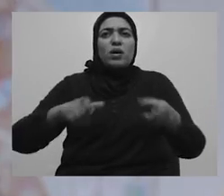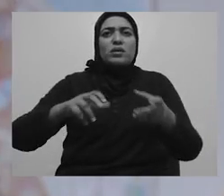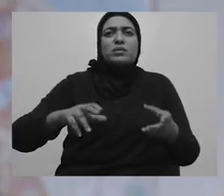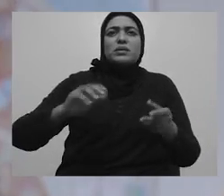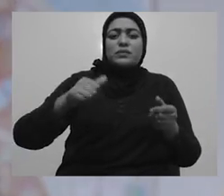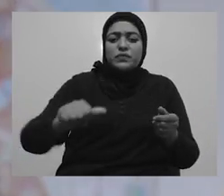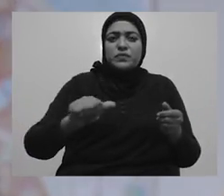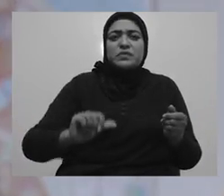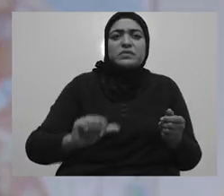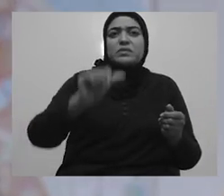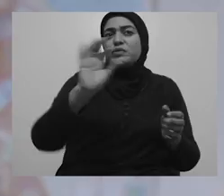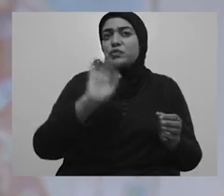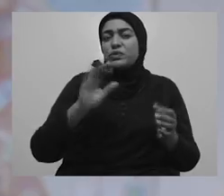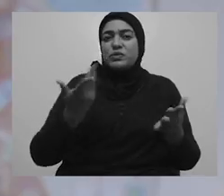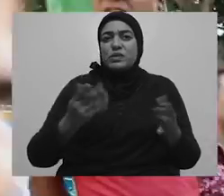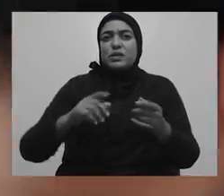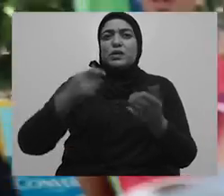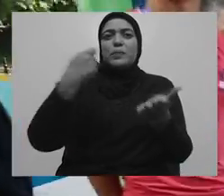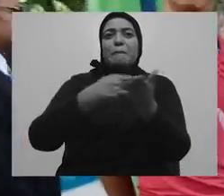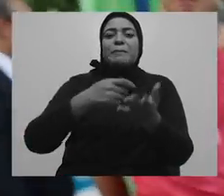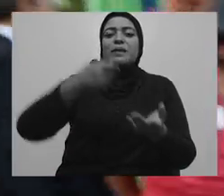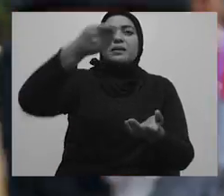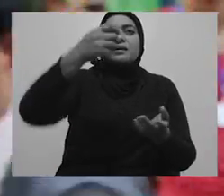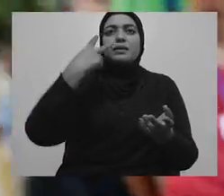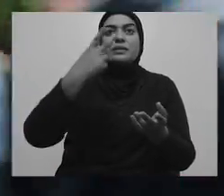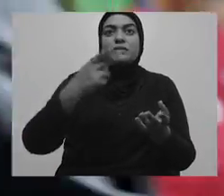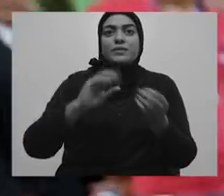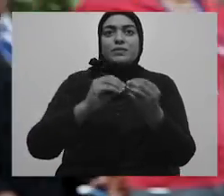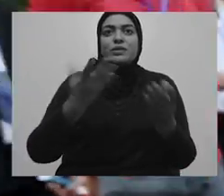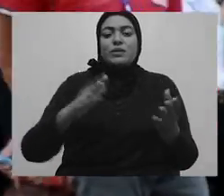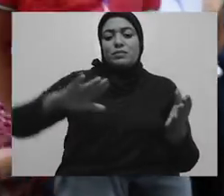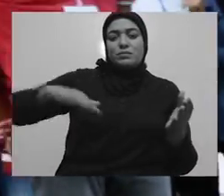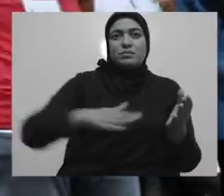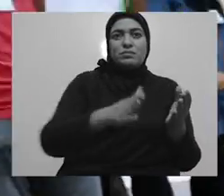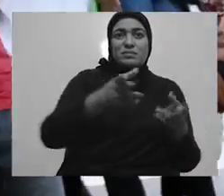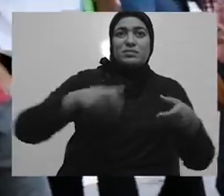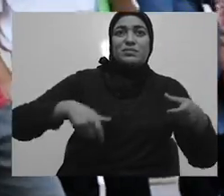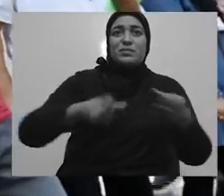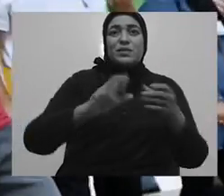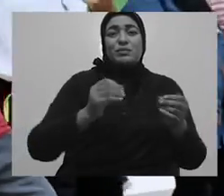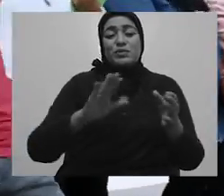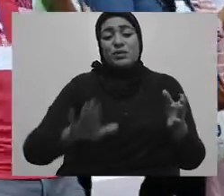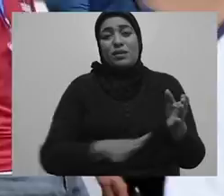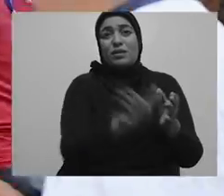التشخيص، وراهو احنا معناها انتريسي بالموضوع هذا ونحبوا نتعاونوا معاك.